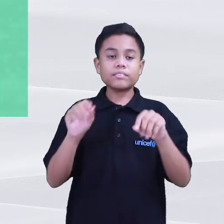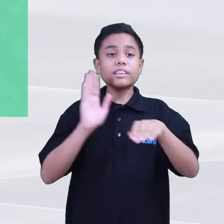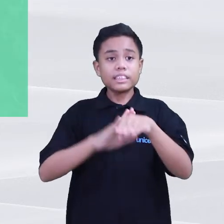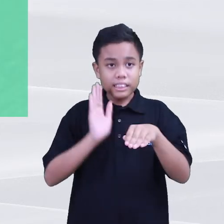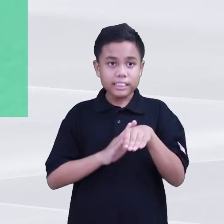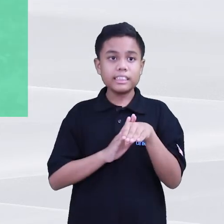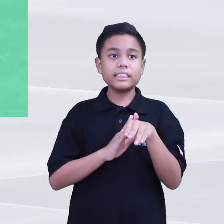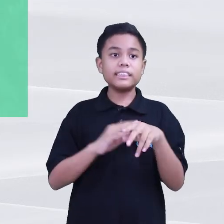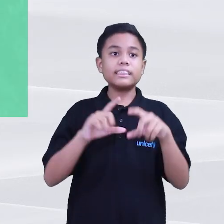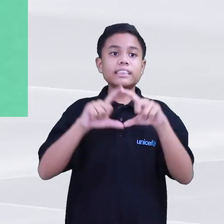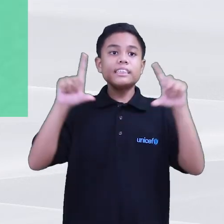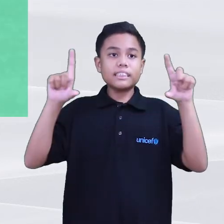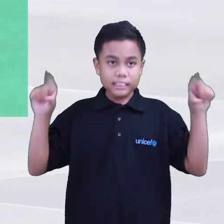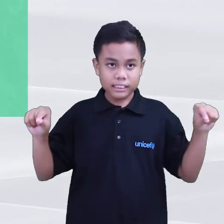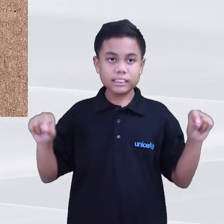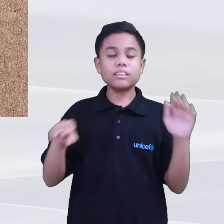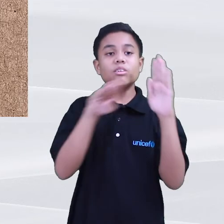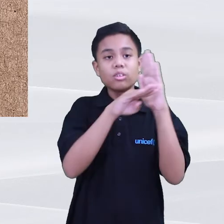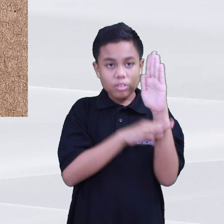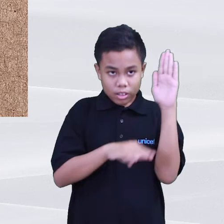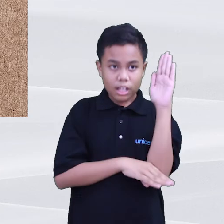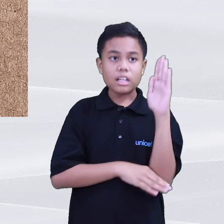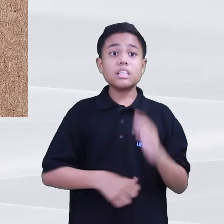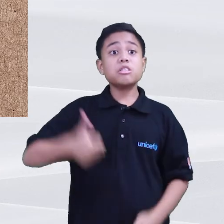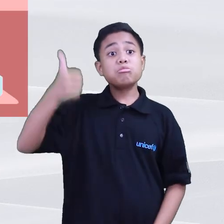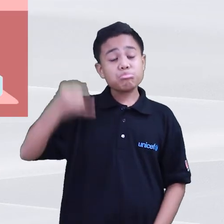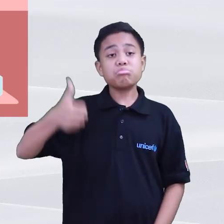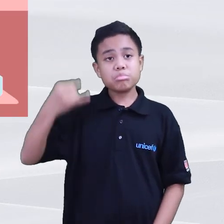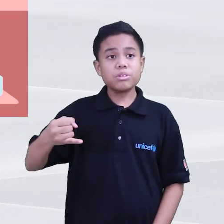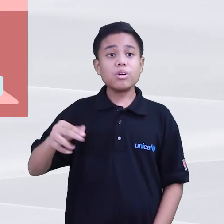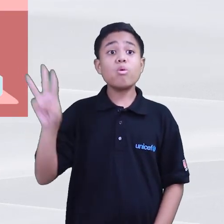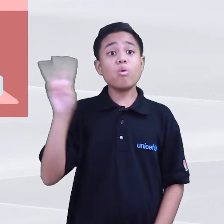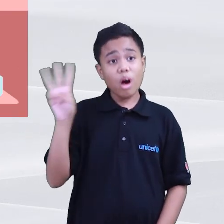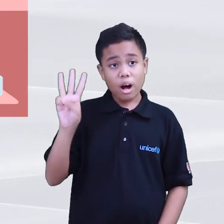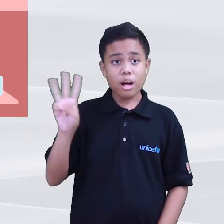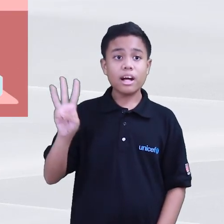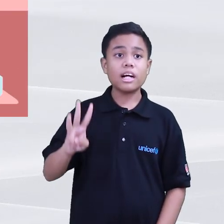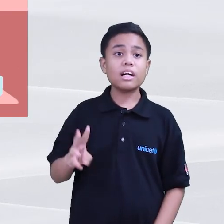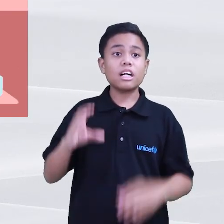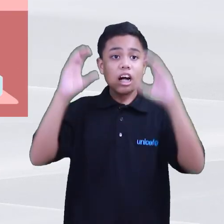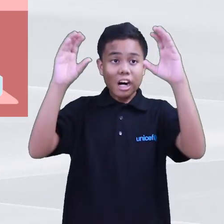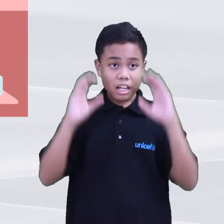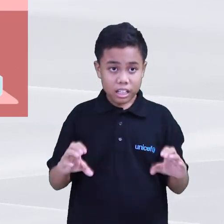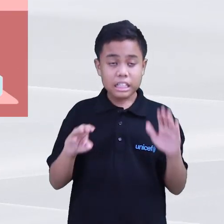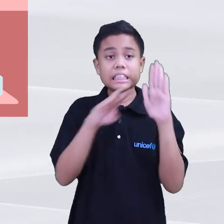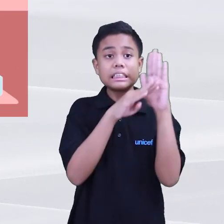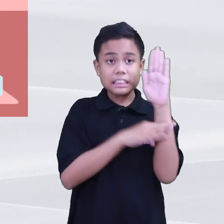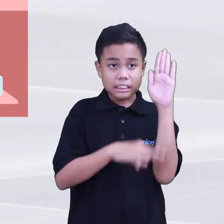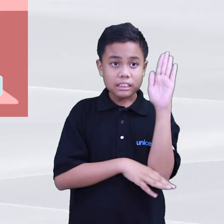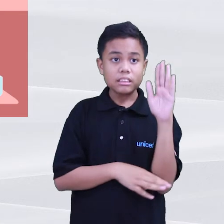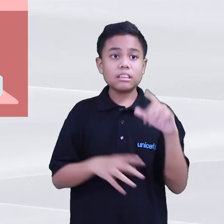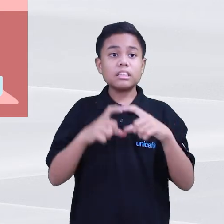penderia ultrasonik dan papan pengembangan, konsep pengatur caraan operator logik dan gelung while, cara untuk mengatur cara